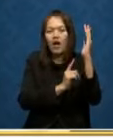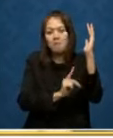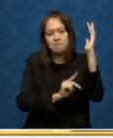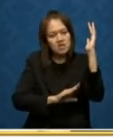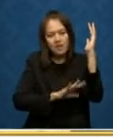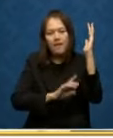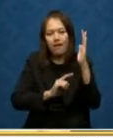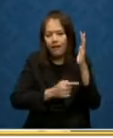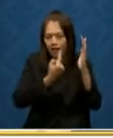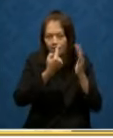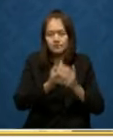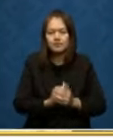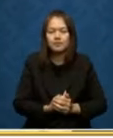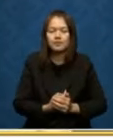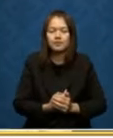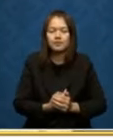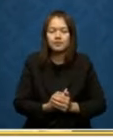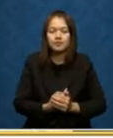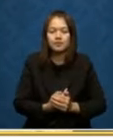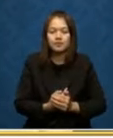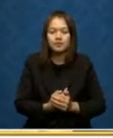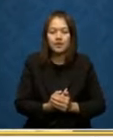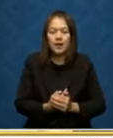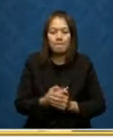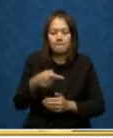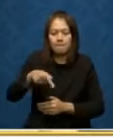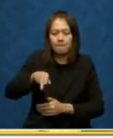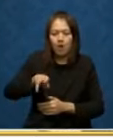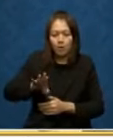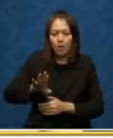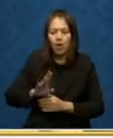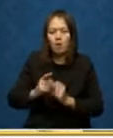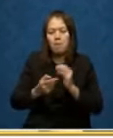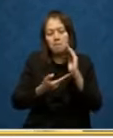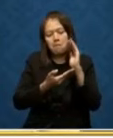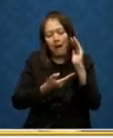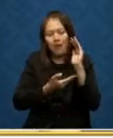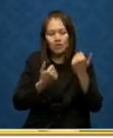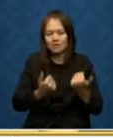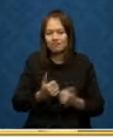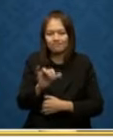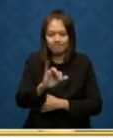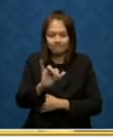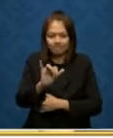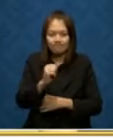ท่านประธานที่เคารพครับพระราชบัญญัติตามวันนี้ยังไม่มีเลยครับ